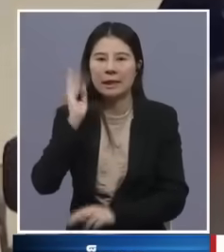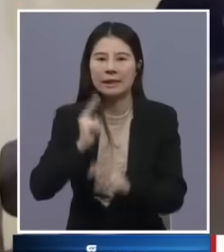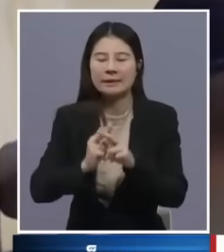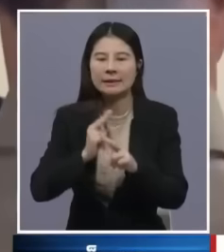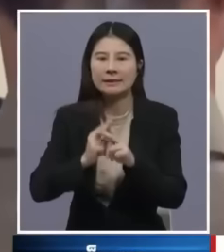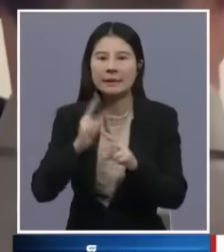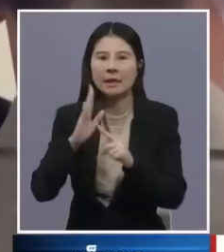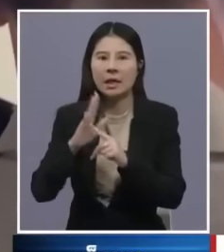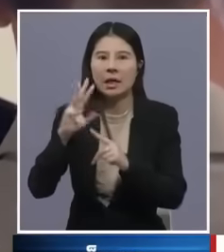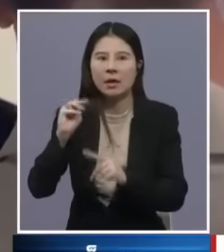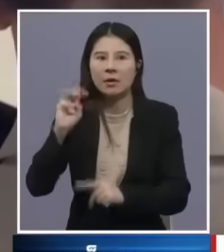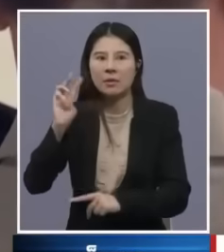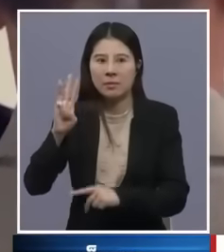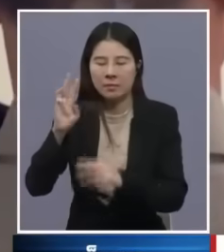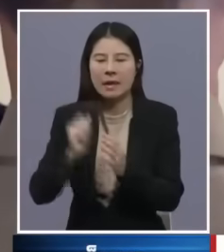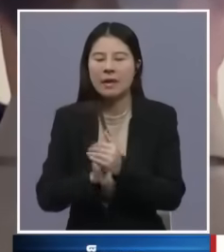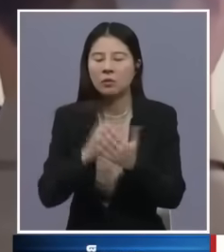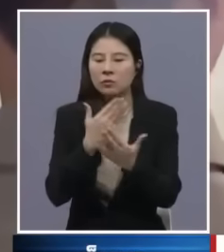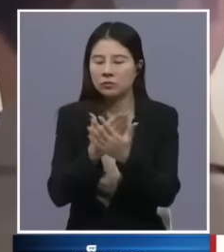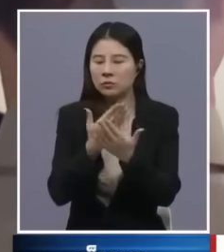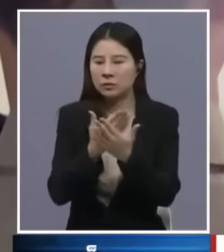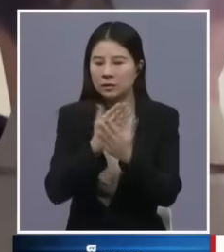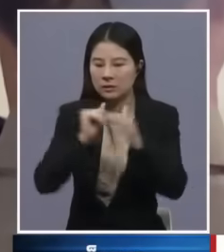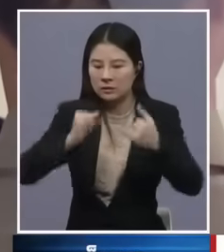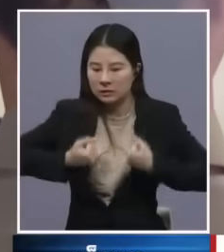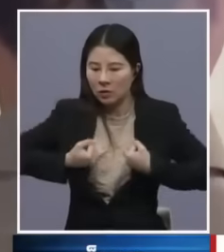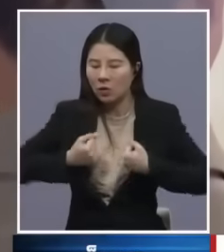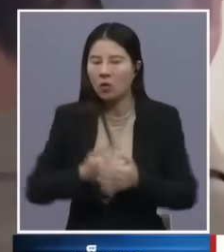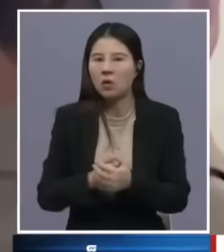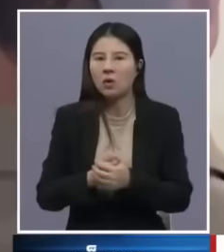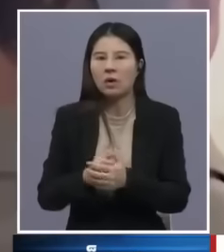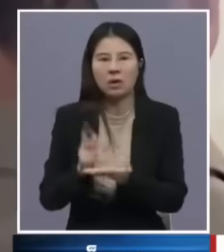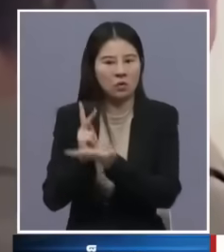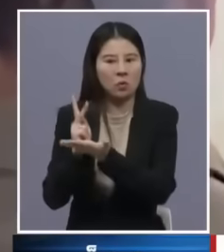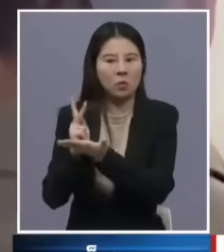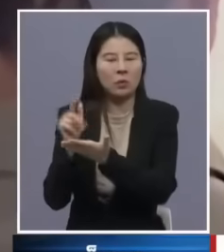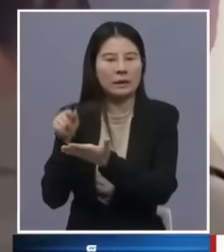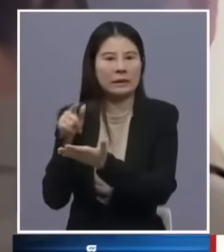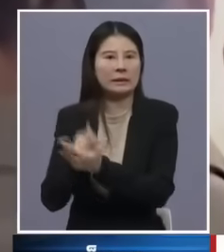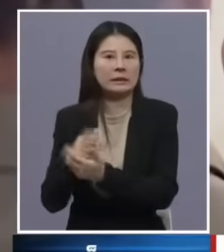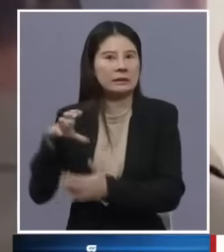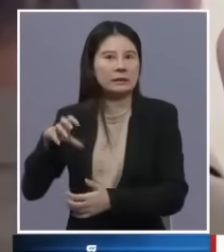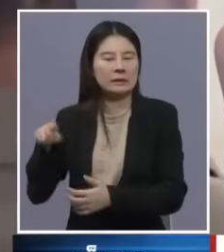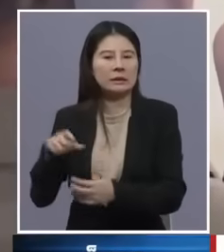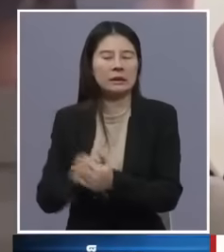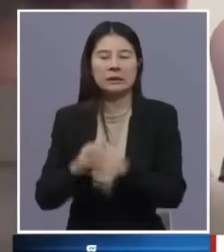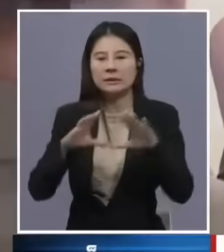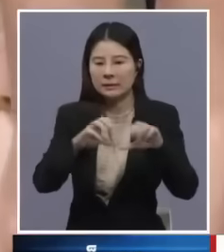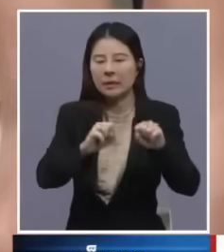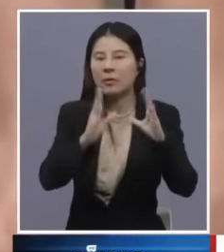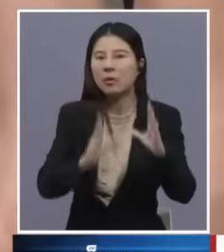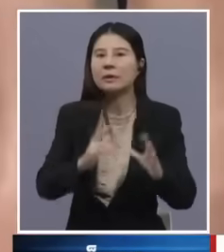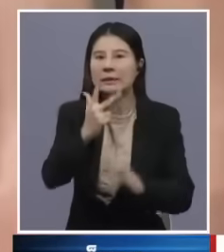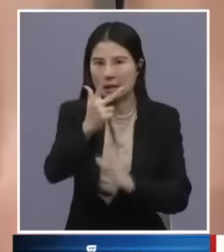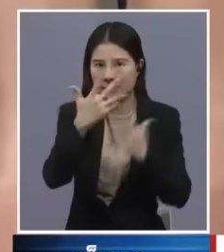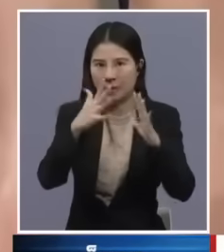ที่อยู่เบื้องหลังได้ในบ้านพักพื้นที่อำเภอหันคาจังหวัดชัยนาททำงานเร็วมากวันเดียวจับกุมได้ทั้งหมดเลย3คนค่ะ โอ้โห